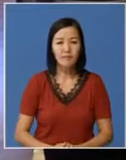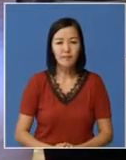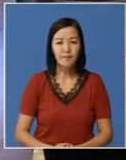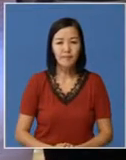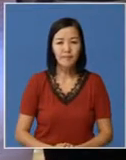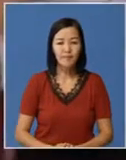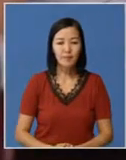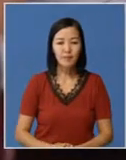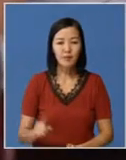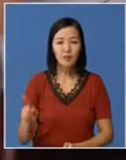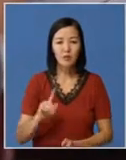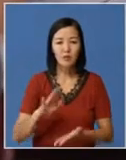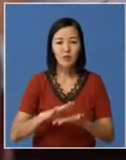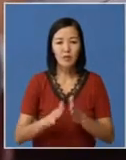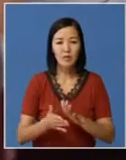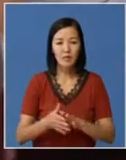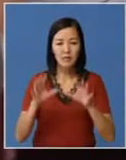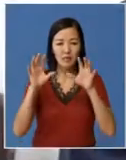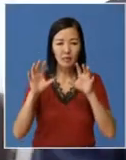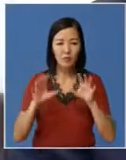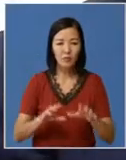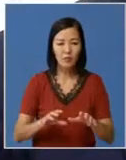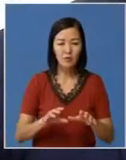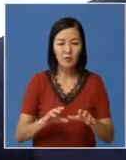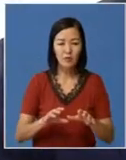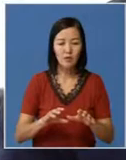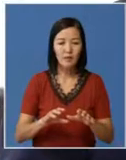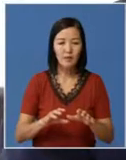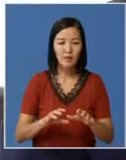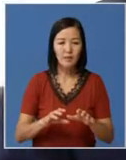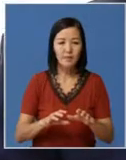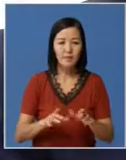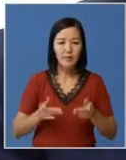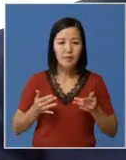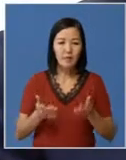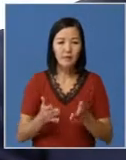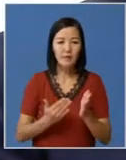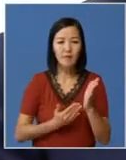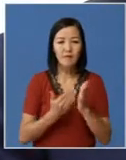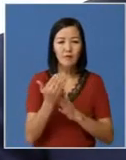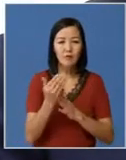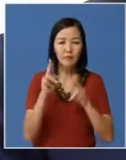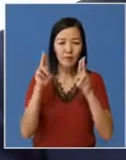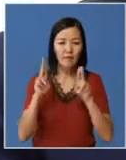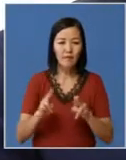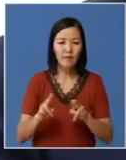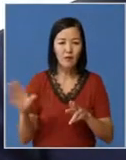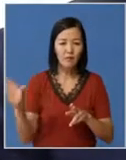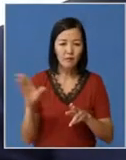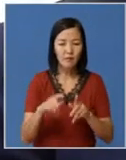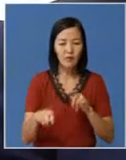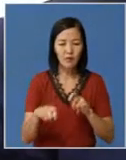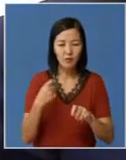Что согласно статье 30 закона республики? Согласно требованиям вышеуказанного правила, любое нарушение,